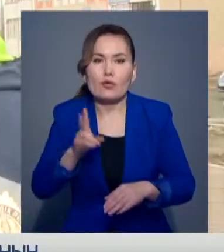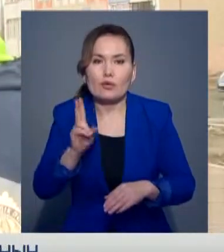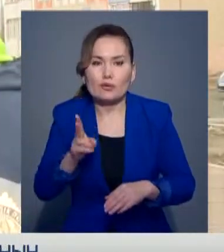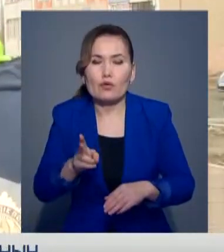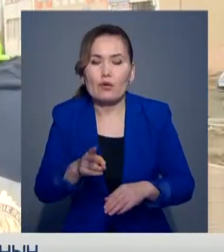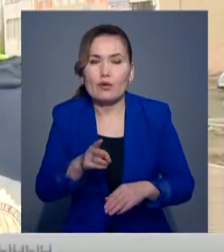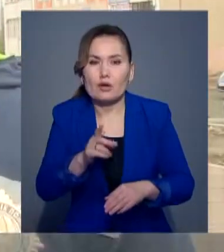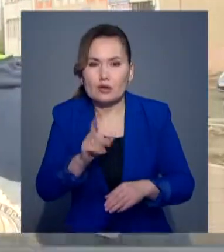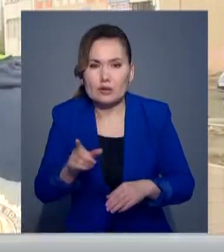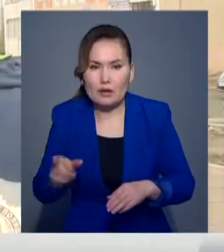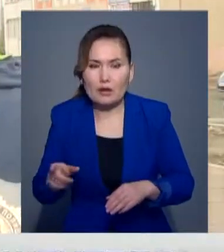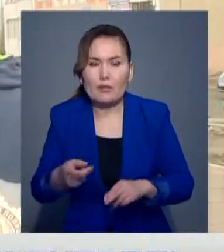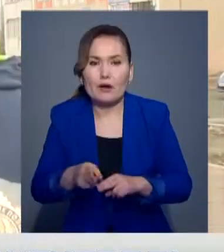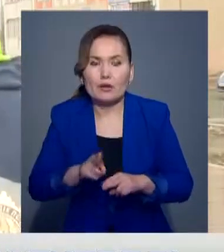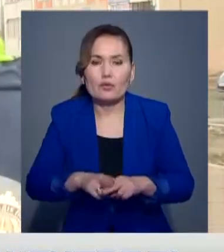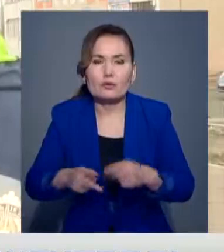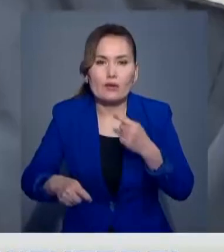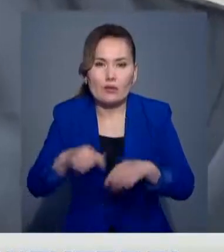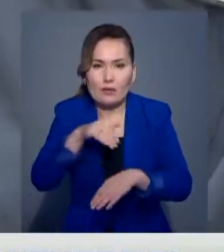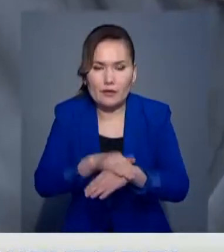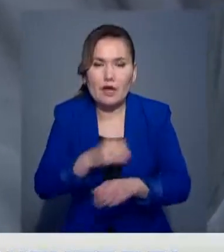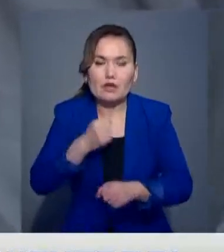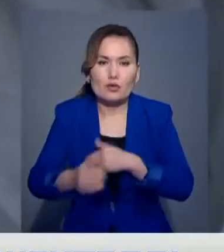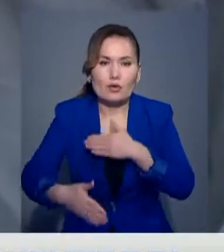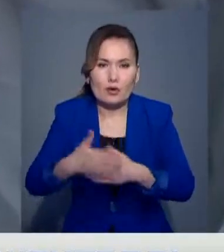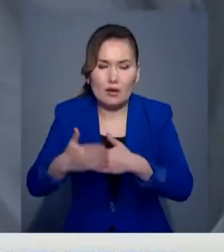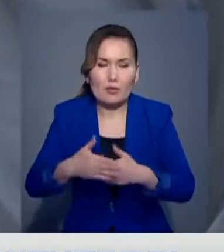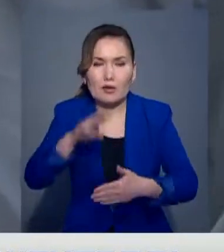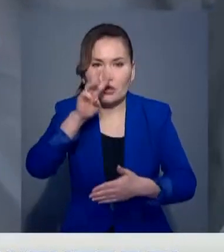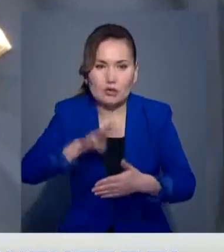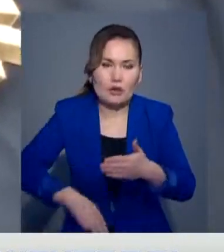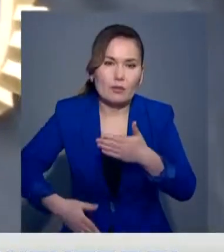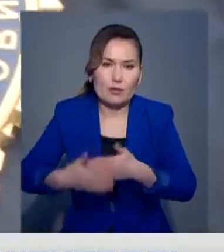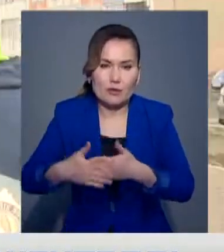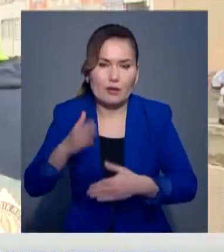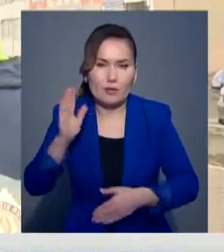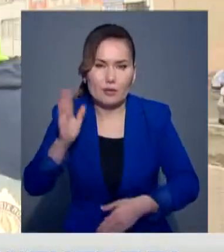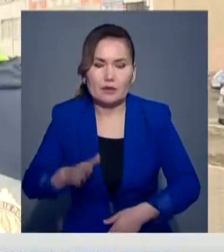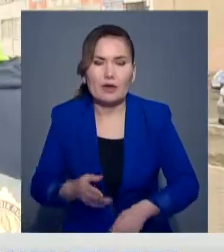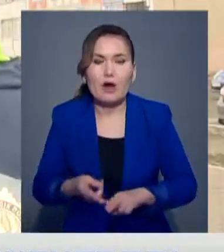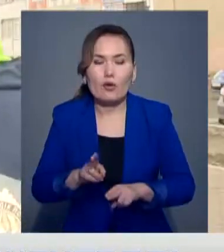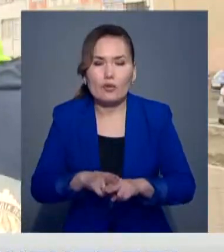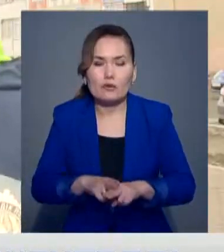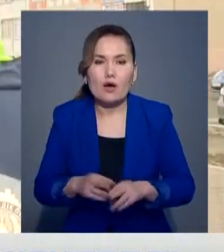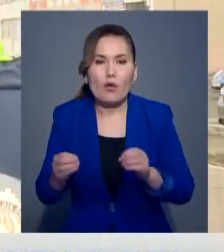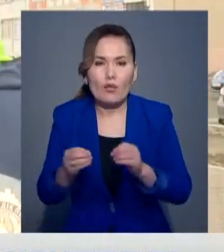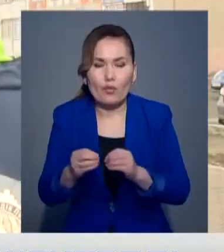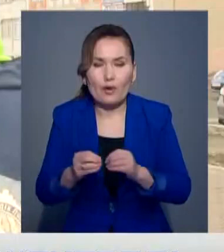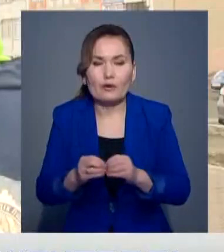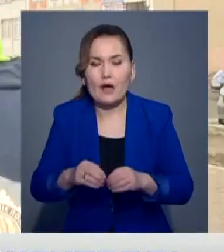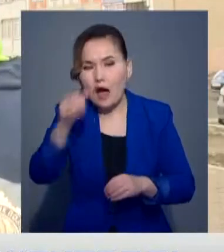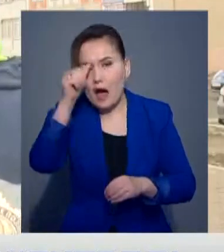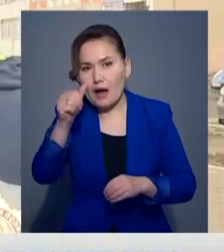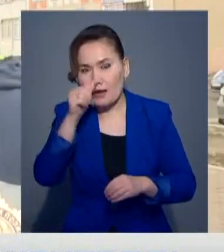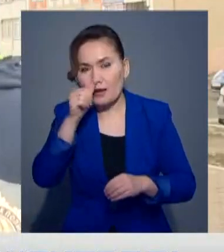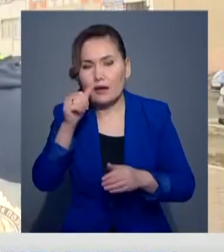бұзушылық кодексінің 476 бабына сәйкес әкімшілік іс-шараларын қабылдаймыз. Яғни 10 айлық